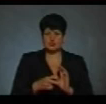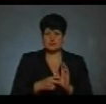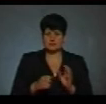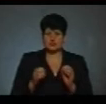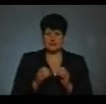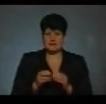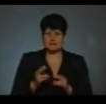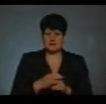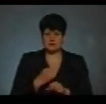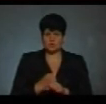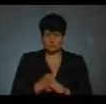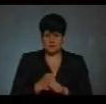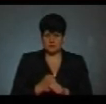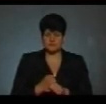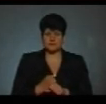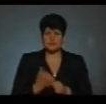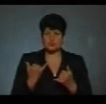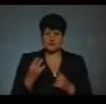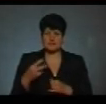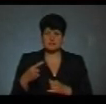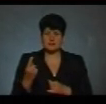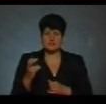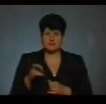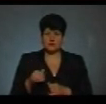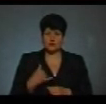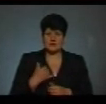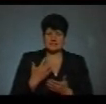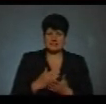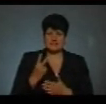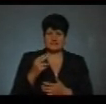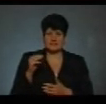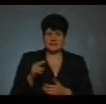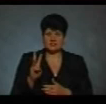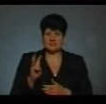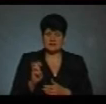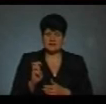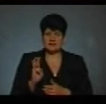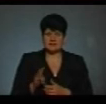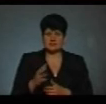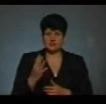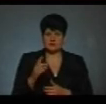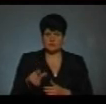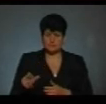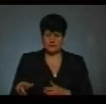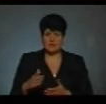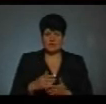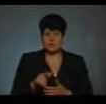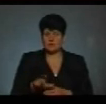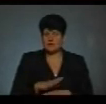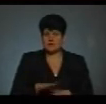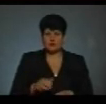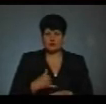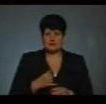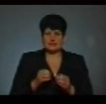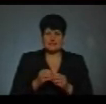1710 безробітних. Сьогодні, на 21 квітня, у нас є 2334 безробітних. Є люди, які не були в нас по 10 років,